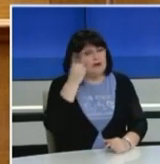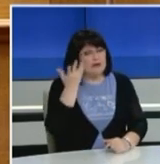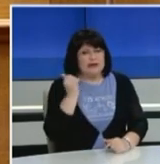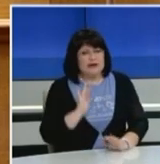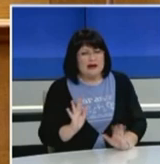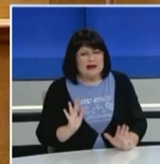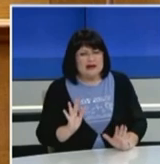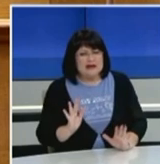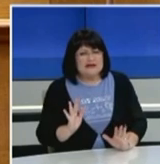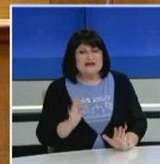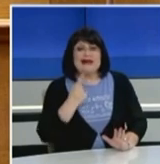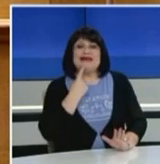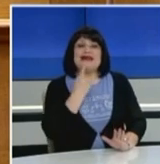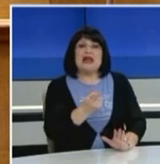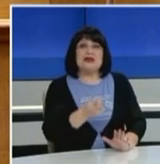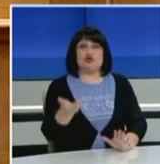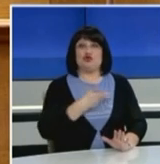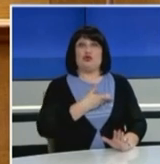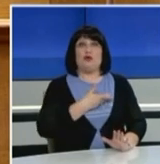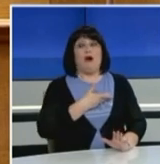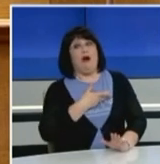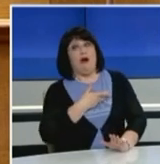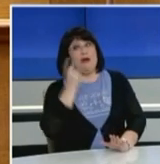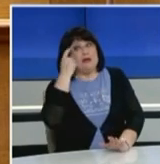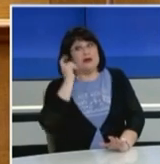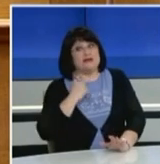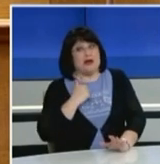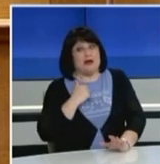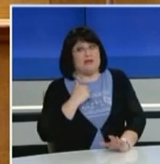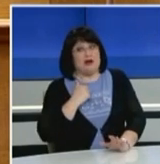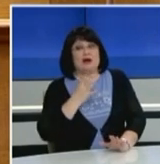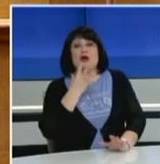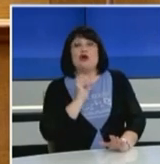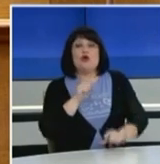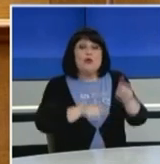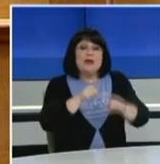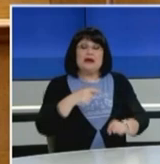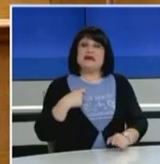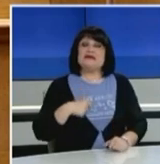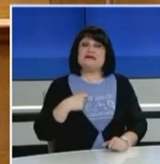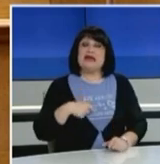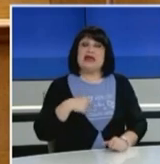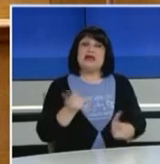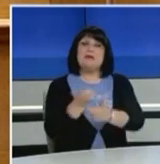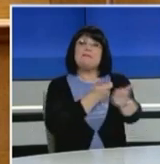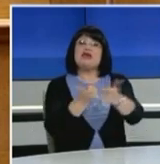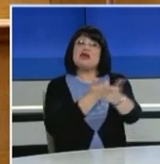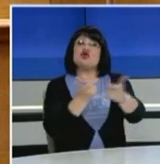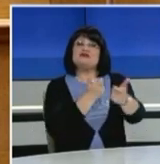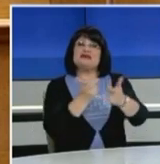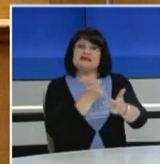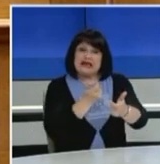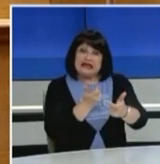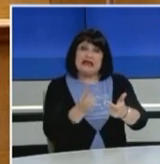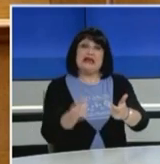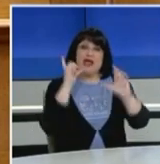δικαιούστε να εμφανίζεστε σοκαρισμένοι, γιατί ορισμένα από αυτά τα στελέχη ακουμπούν και στο κόμμα